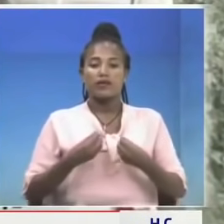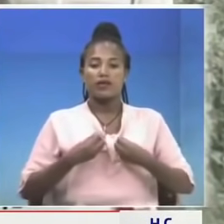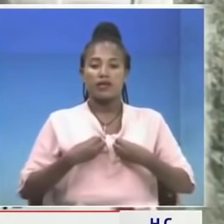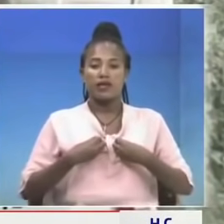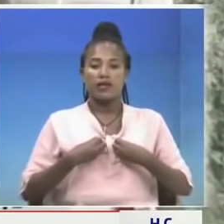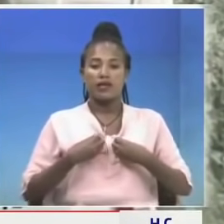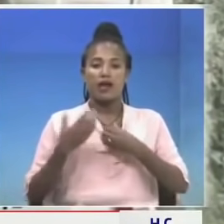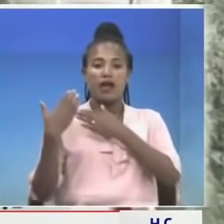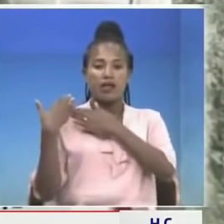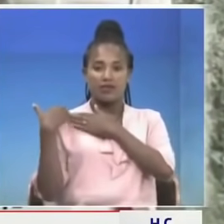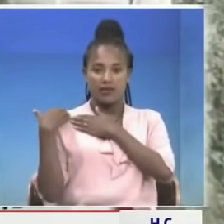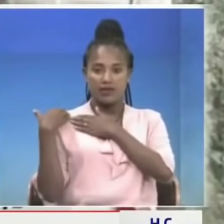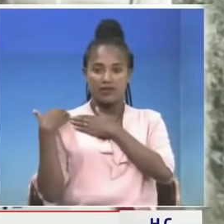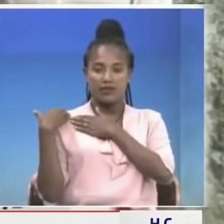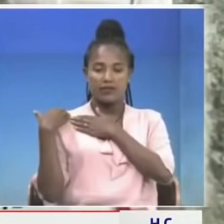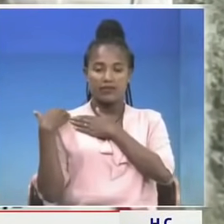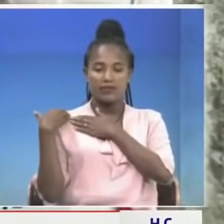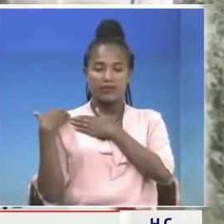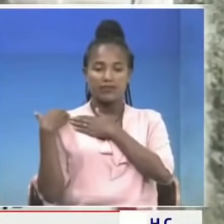የተጣለብኝን ኃላፊነት